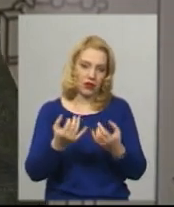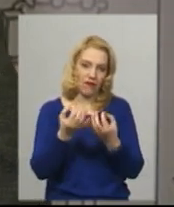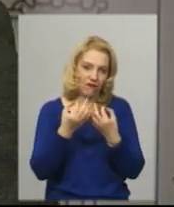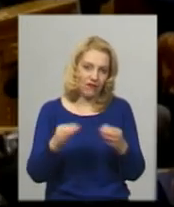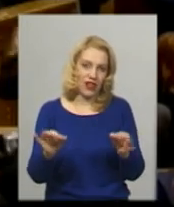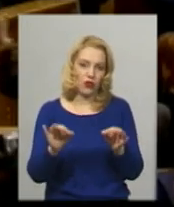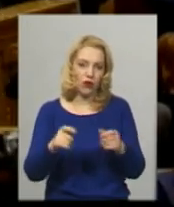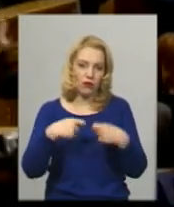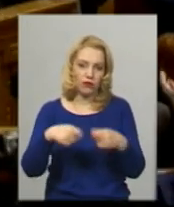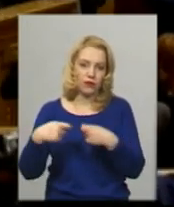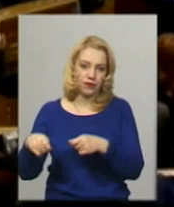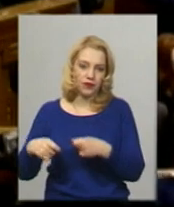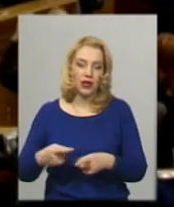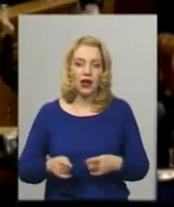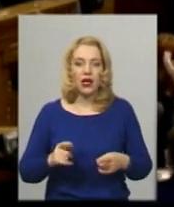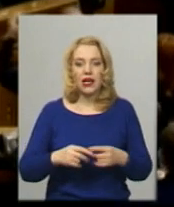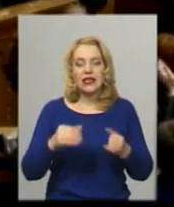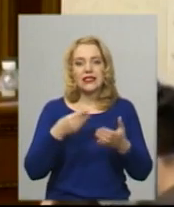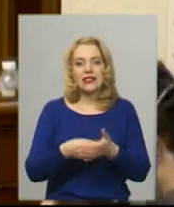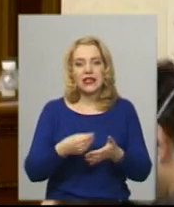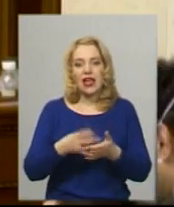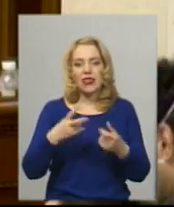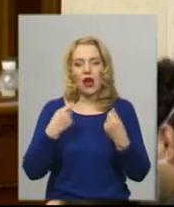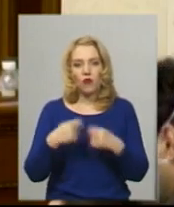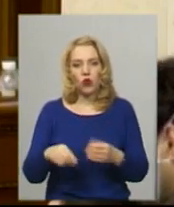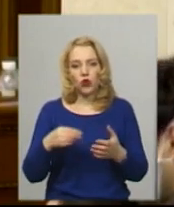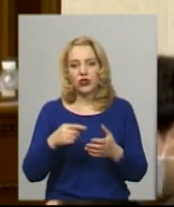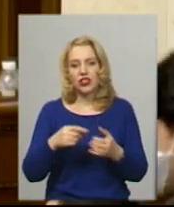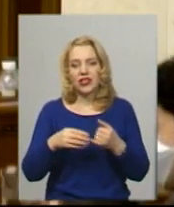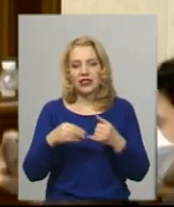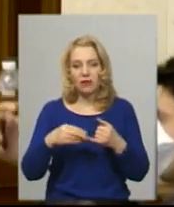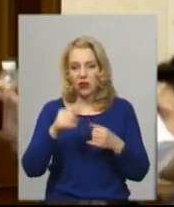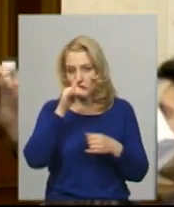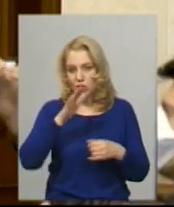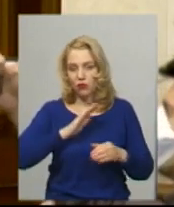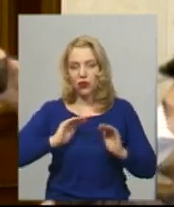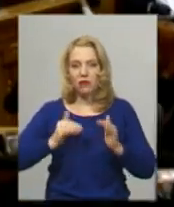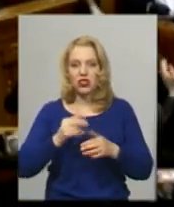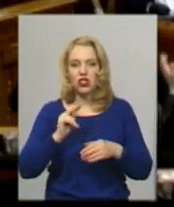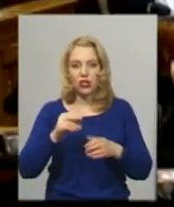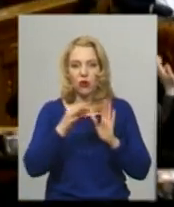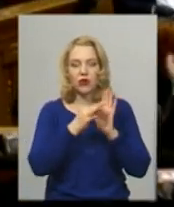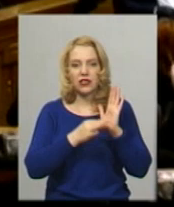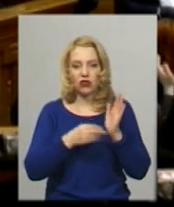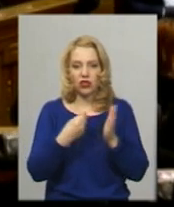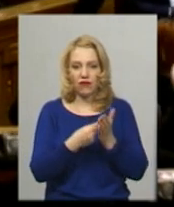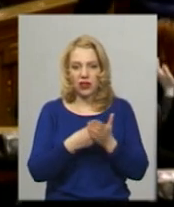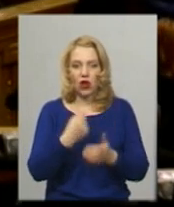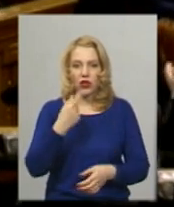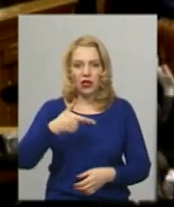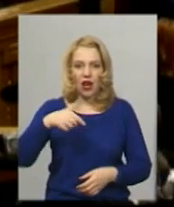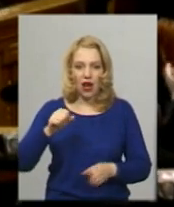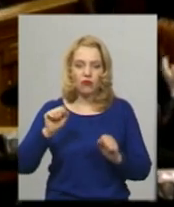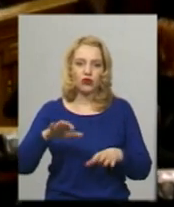розпоряджуватись. Ціна на продаж землі не може бути нижчою від її оціночної вартості. Ціна за гектар землі може колуватись